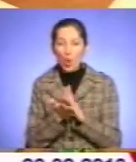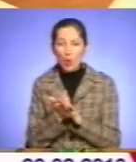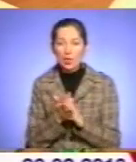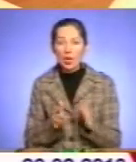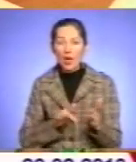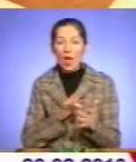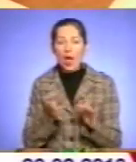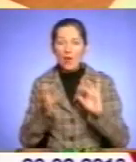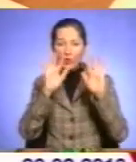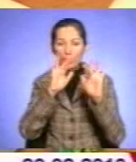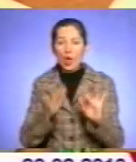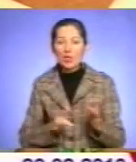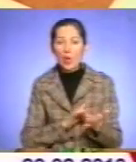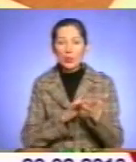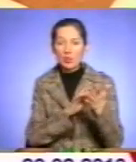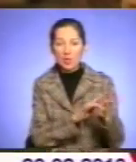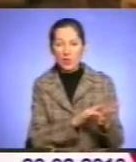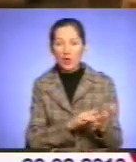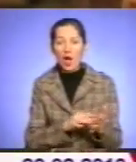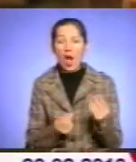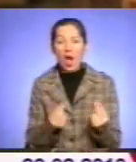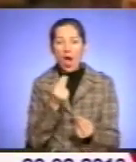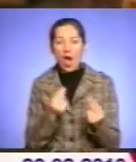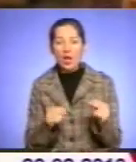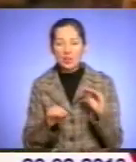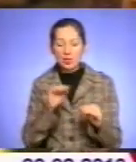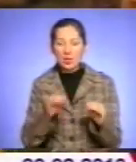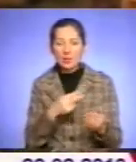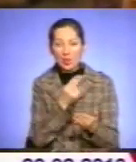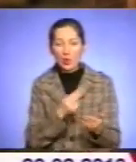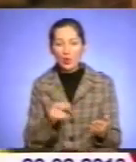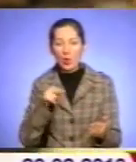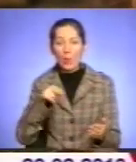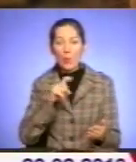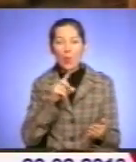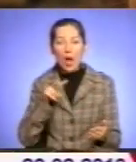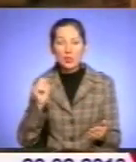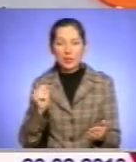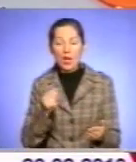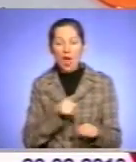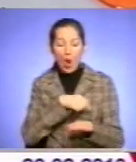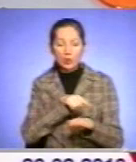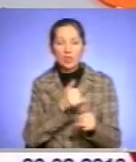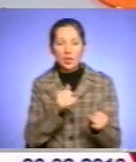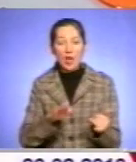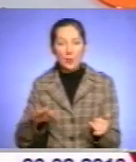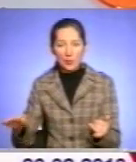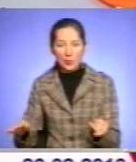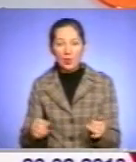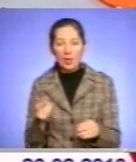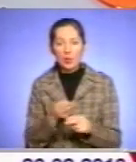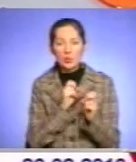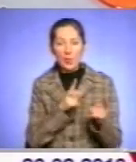буквар», інтерактивна гра «Склади малюнок з пазлів», інтерактивна година для молодших школярів «Безпека в